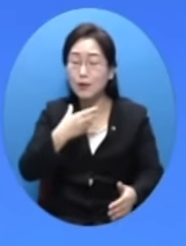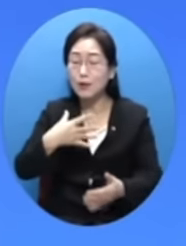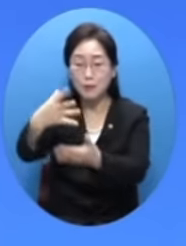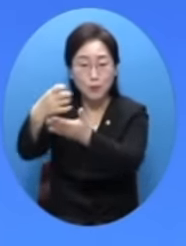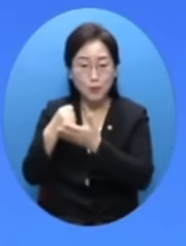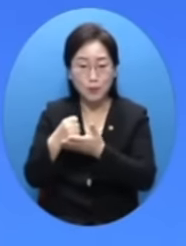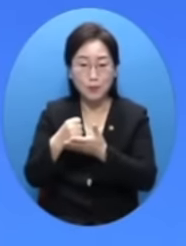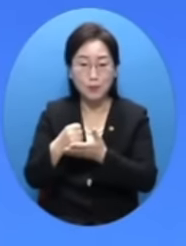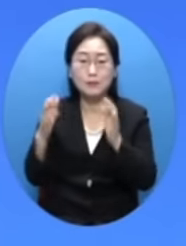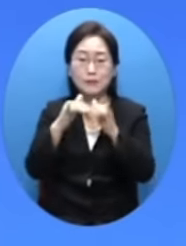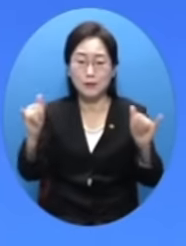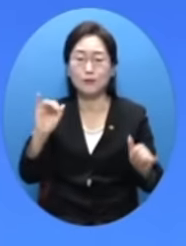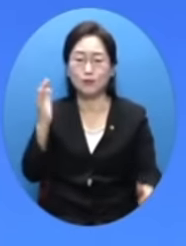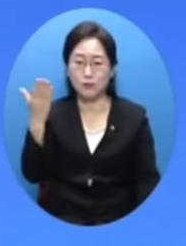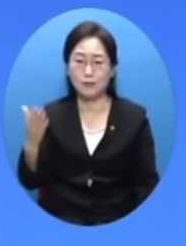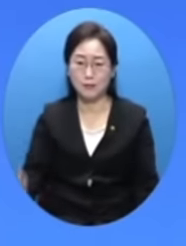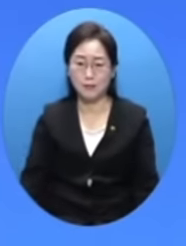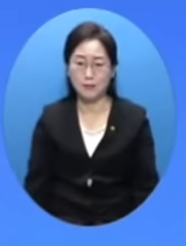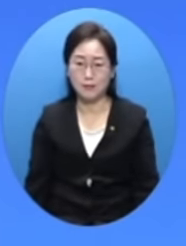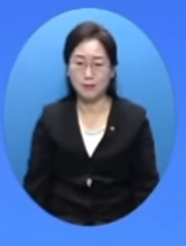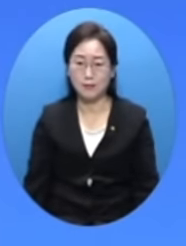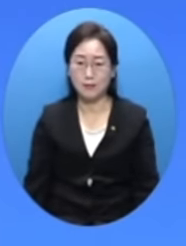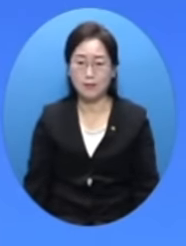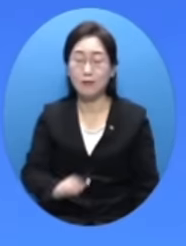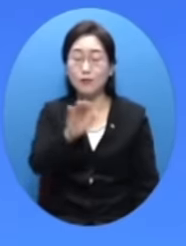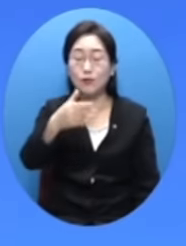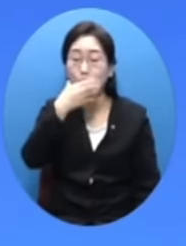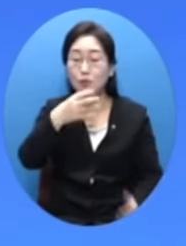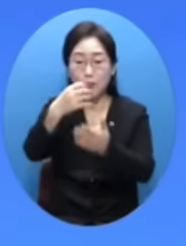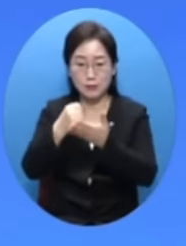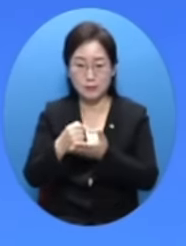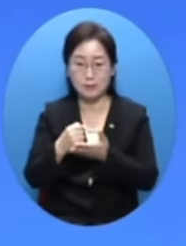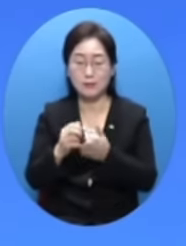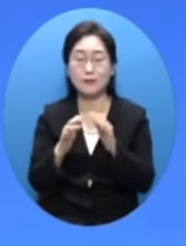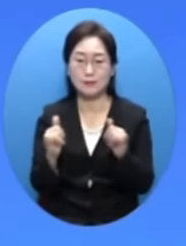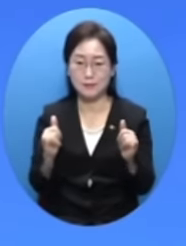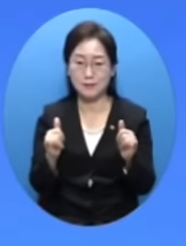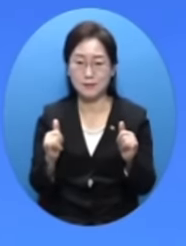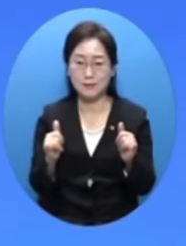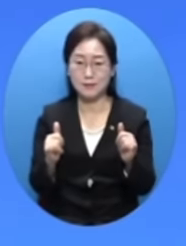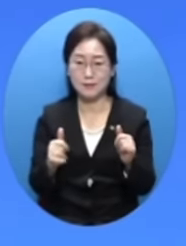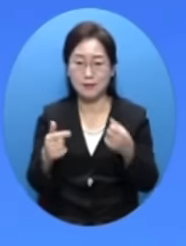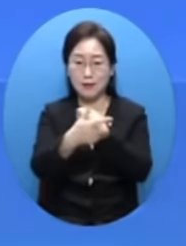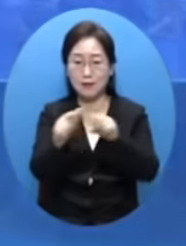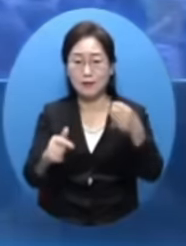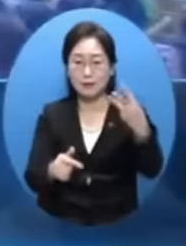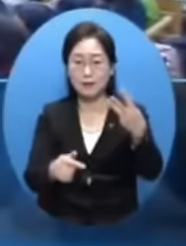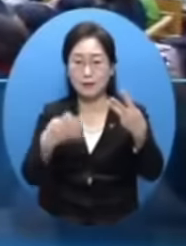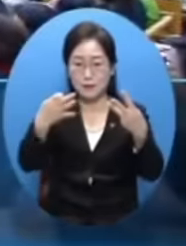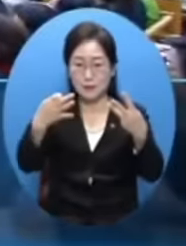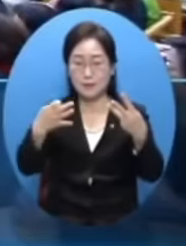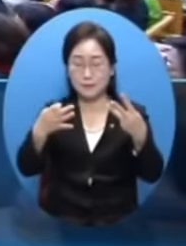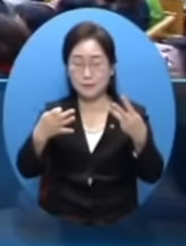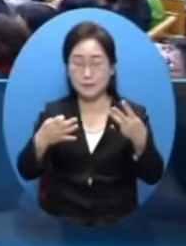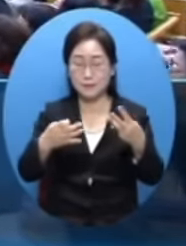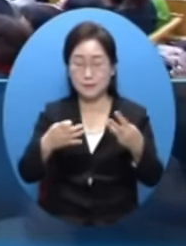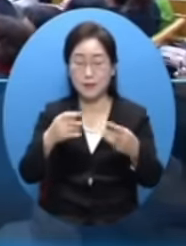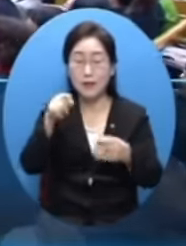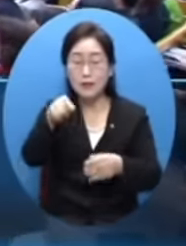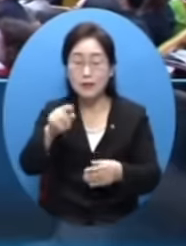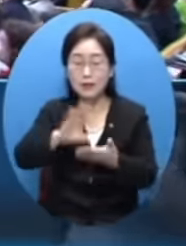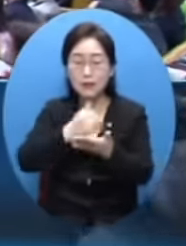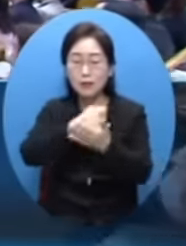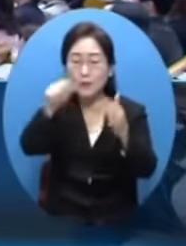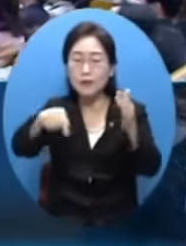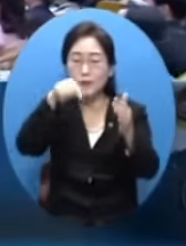복받은 인생이 된 것입니다. 우리는 복받은 인생입니다. 갈라디아서 3장 14절은 이어서 설명합니다. 이는 그리스도